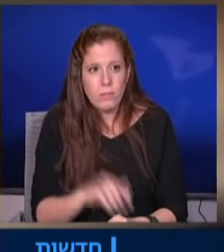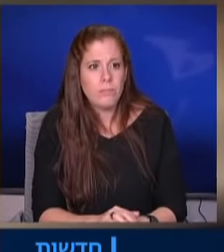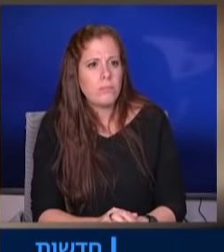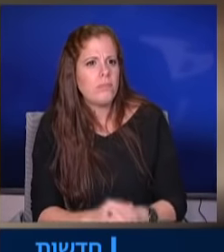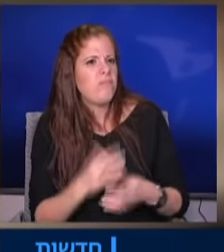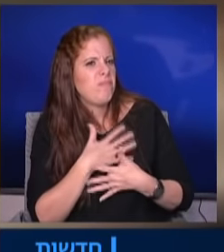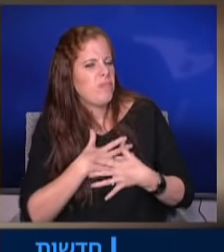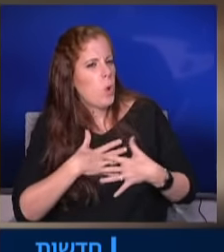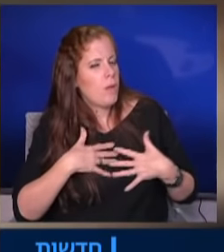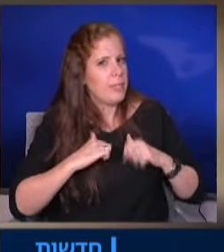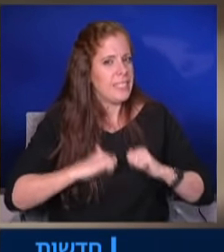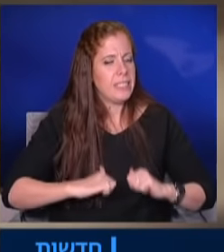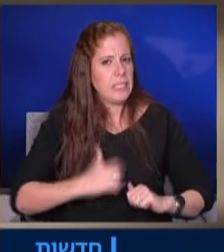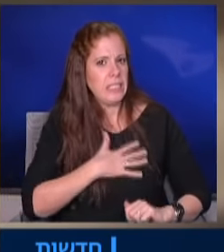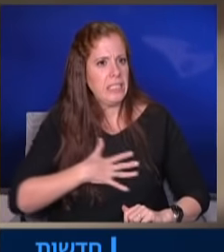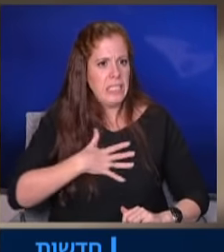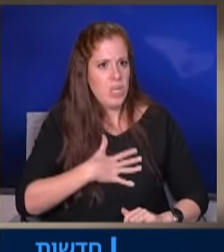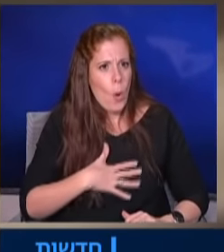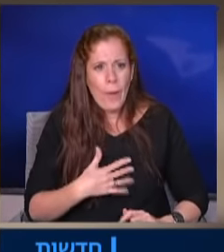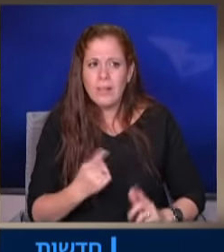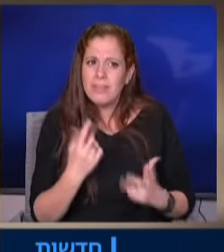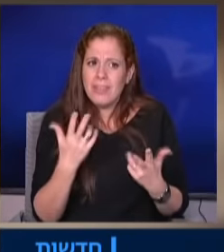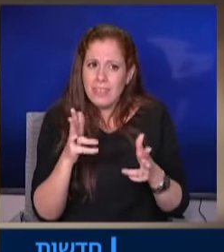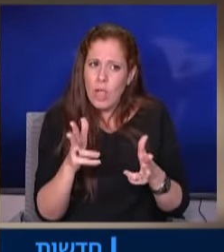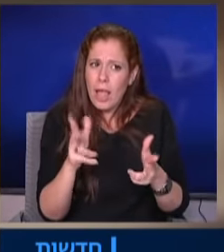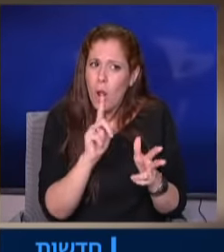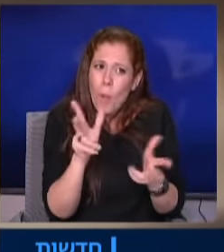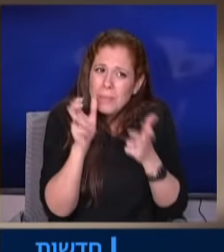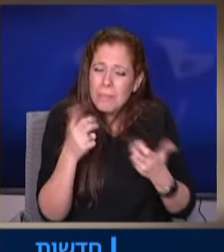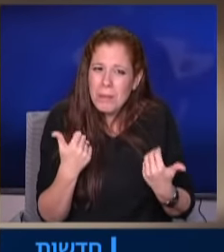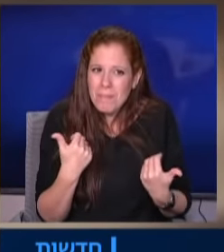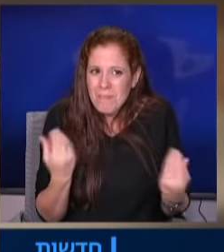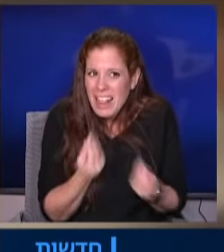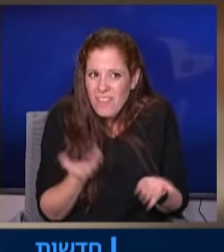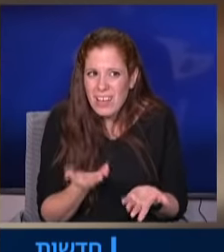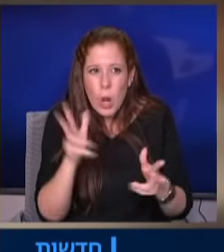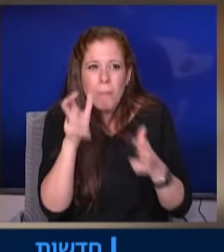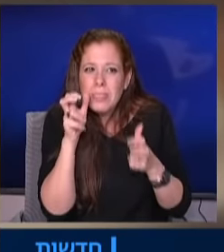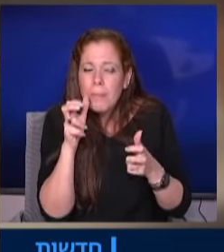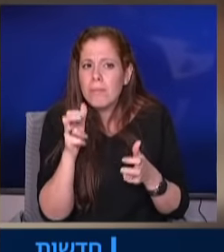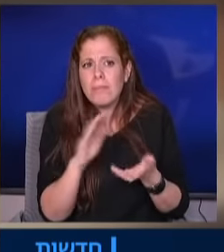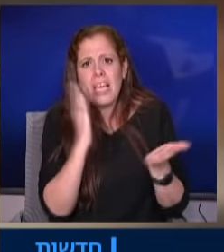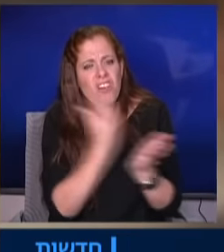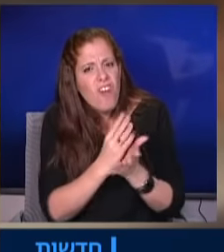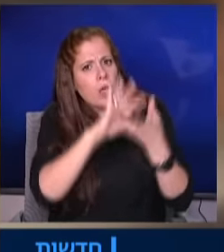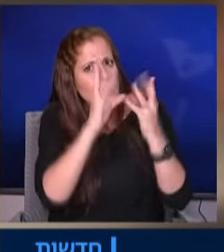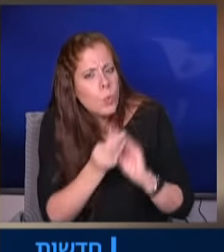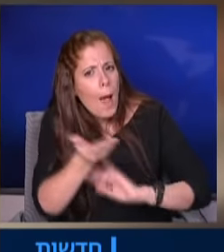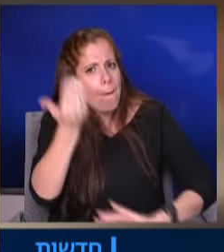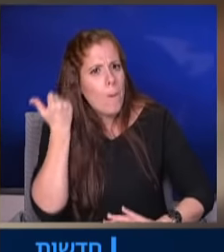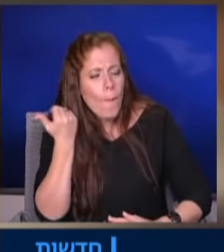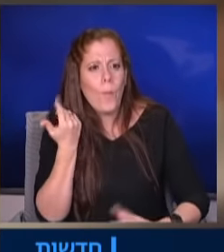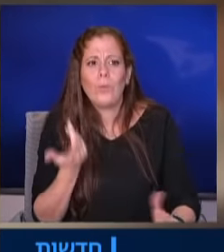protože vlastně to jsou věci, na kterými ani nepřemýšlíte, nečekáte, že vás něco takhle může potkat, protože máte